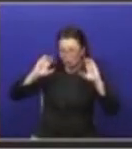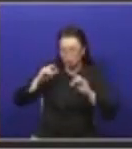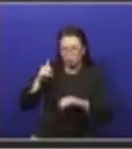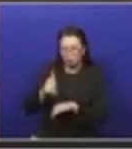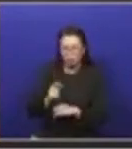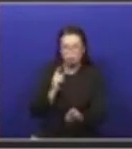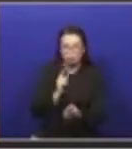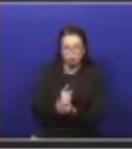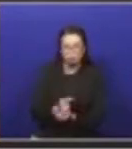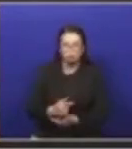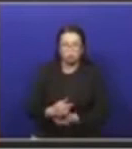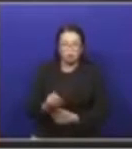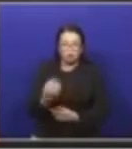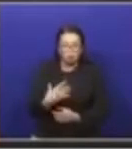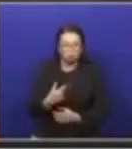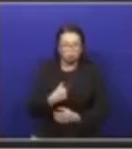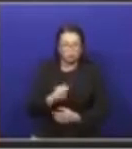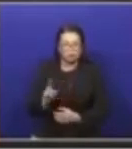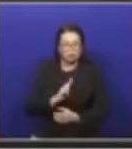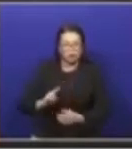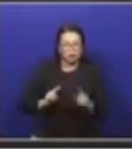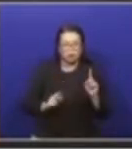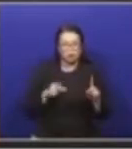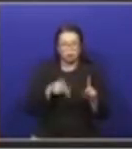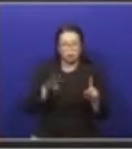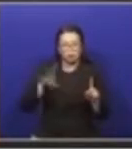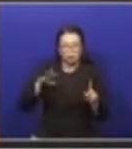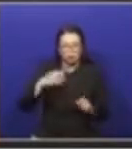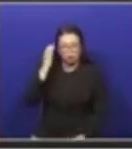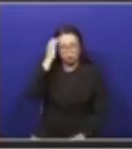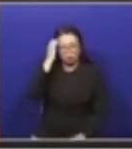หมอเขาบอกเราใช้ 1ต่อ 4,000อย่างงสิครับแบบนี้